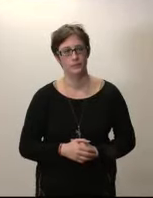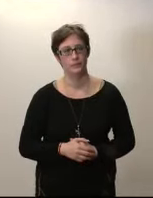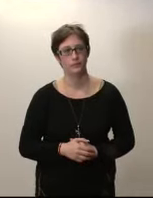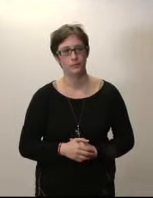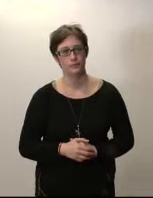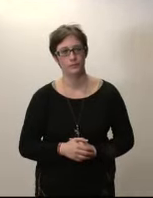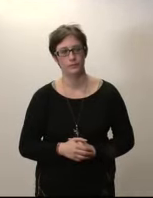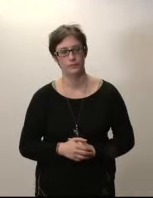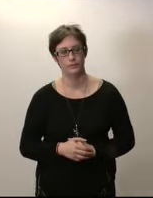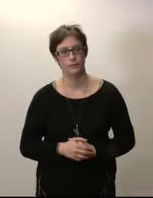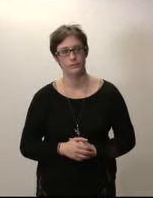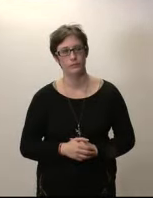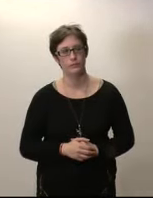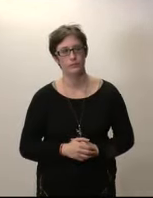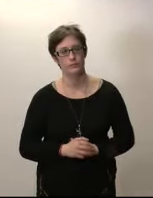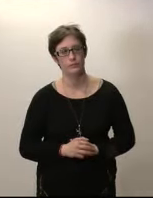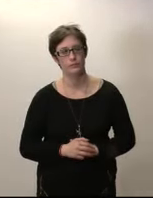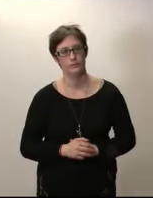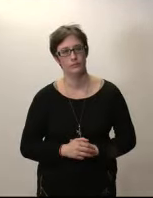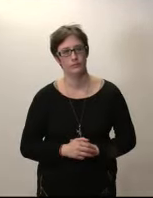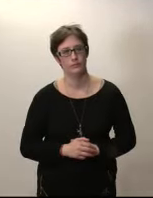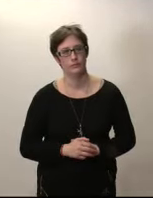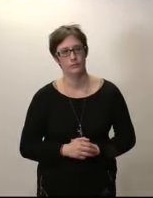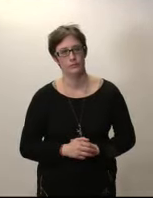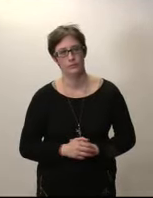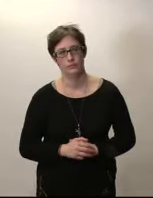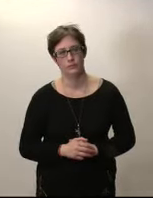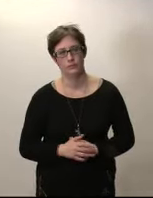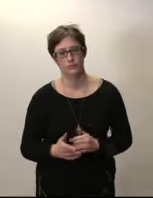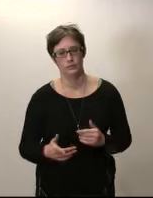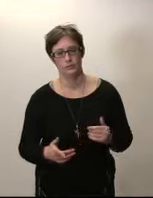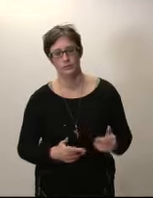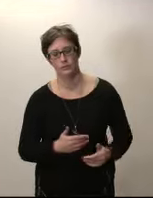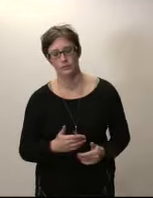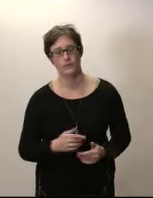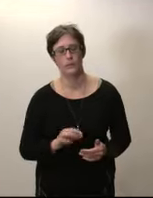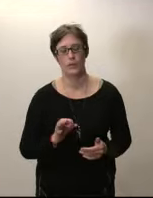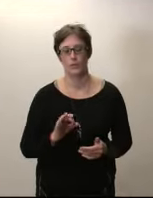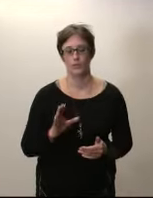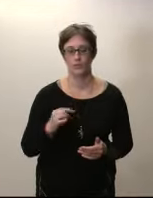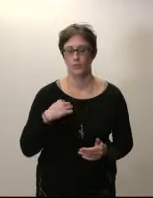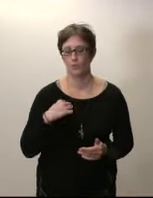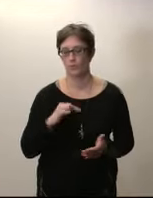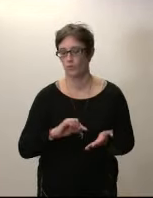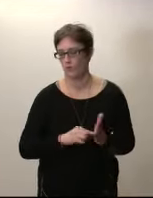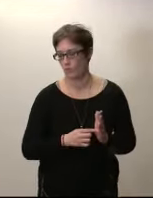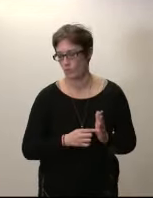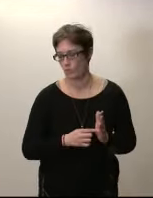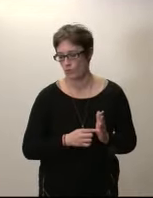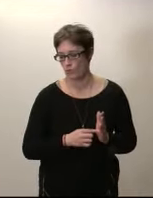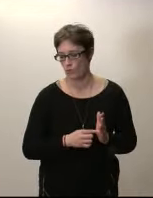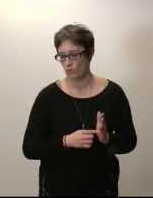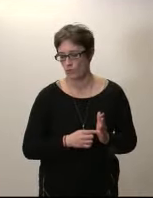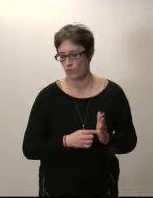Oh ben j'en ai perdu. Alors. Route. Point 27. Ah oui, effectivement. Oui. Donc, point